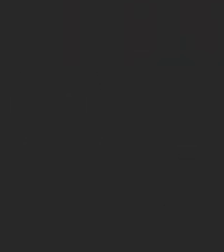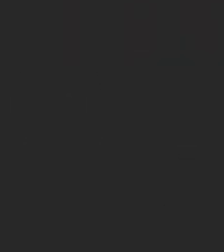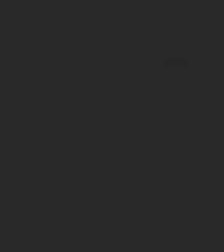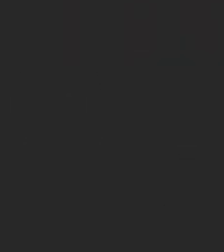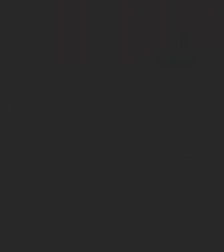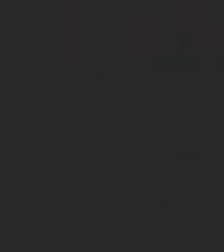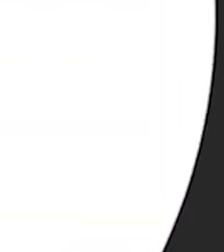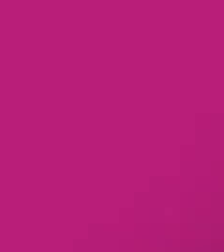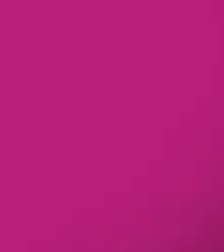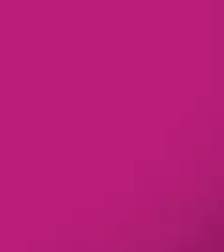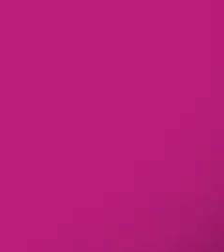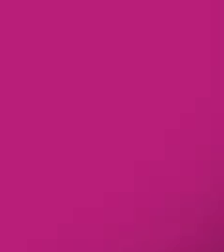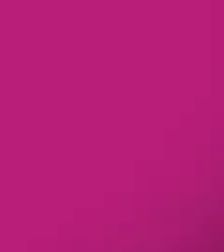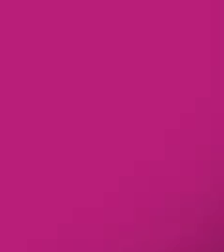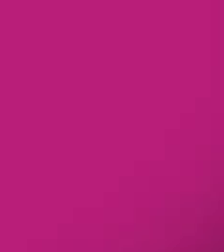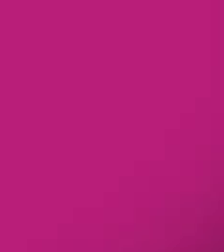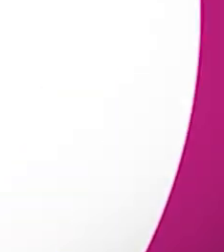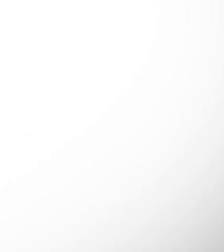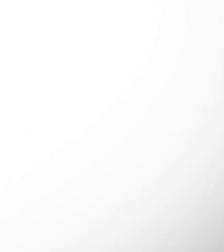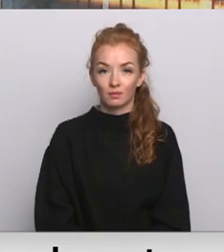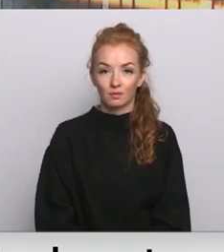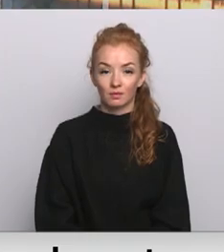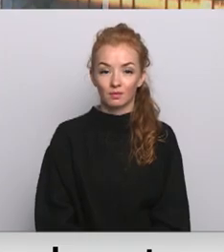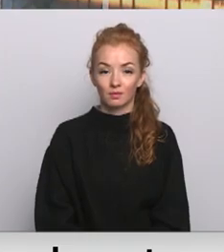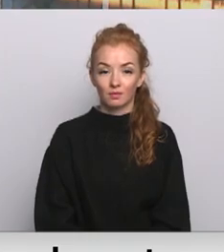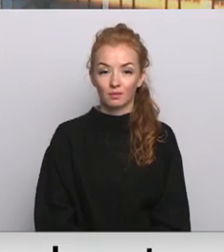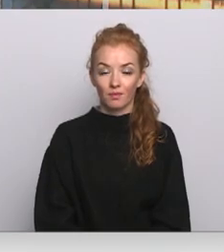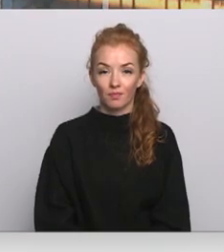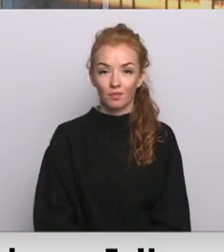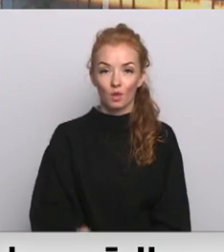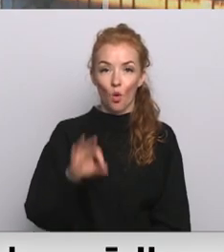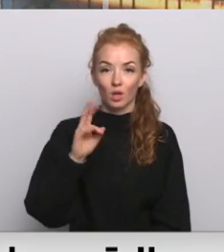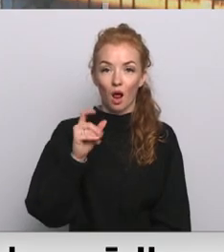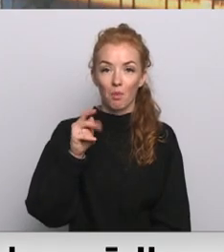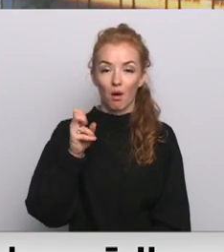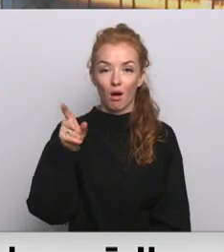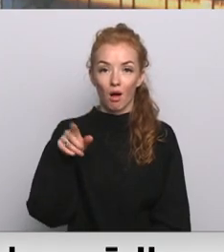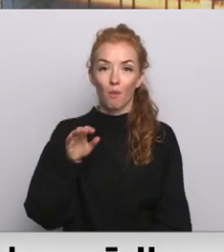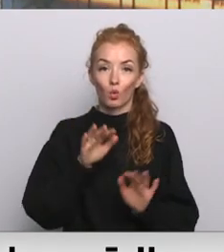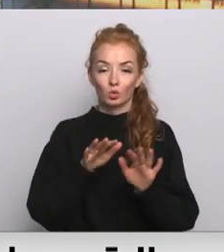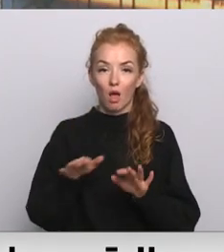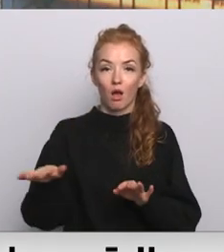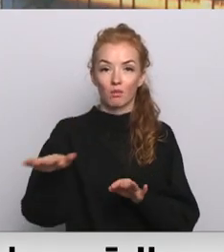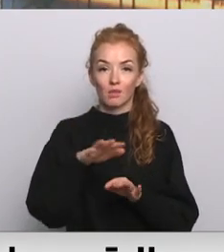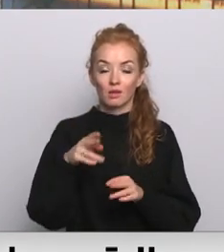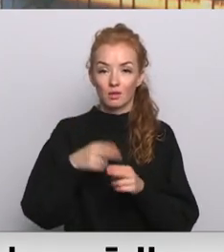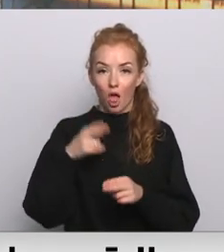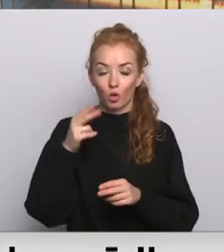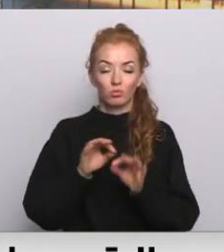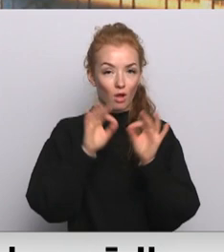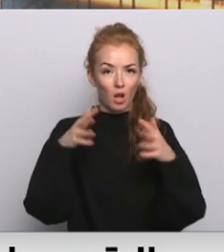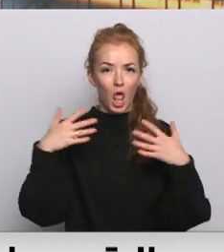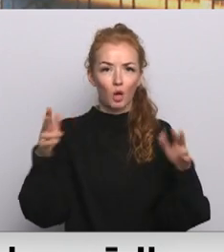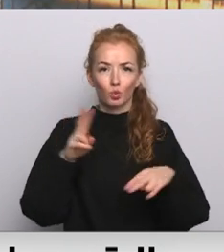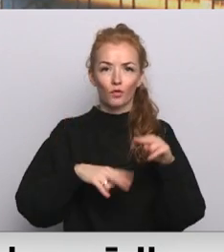Re! Viss ēters ir te! Oskara Kalpaka muzeja apkārtnē Saldus novadā sākt vērienīgu